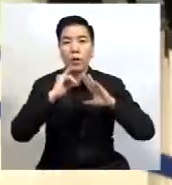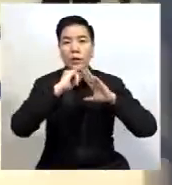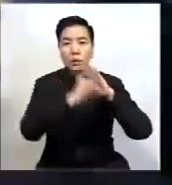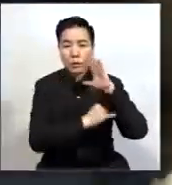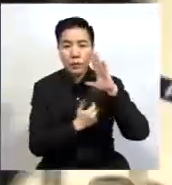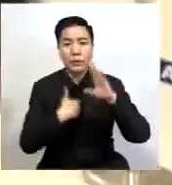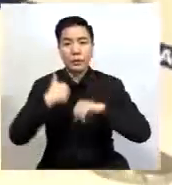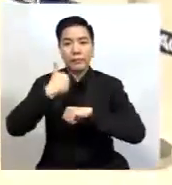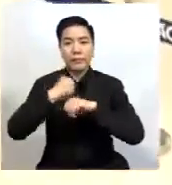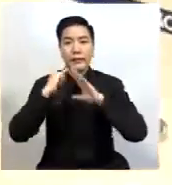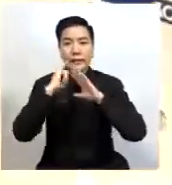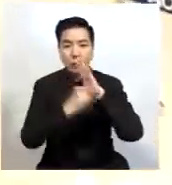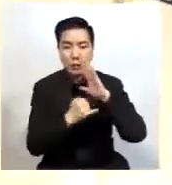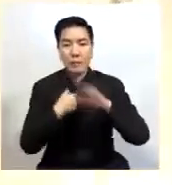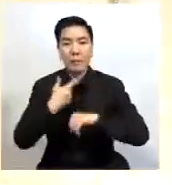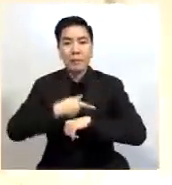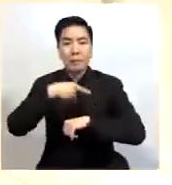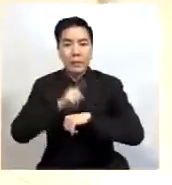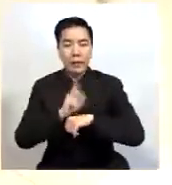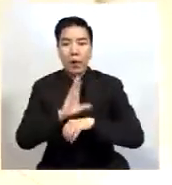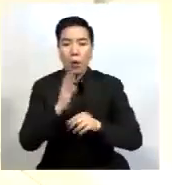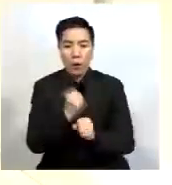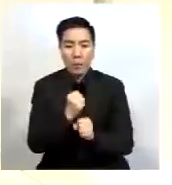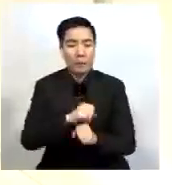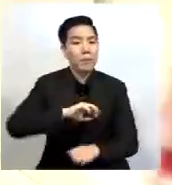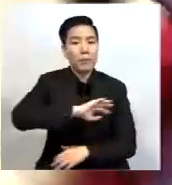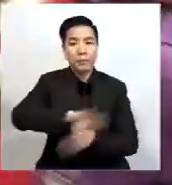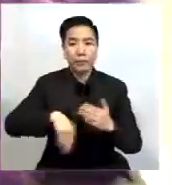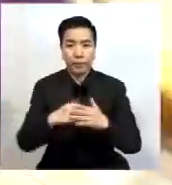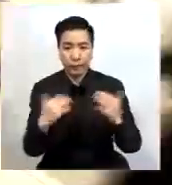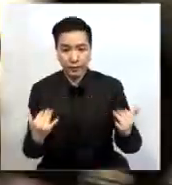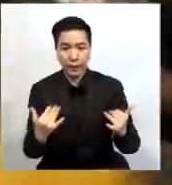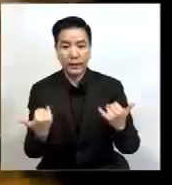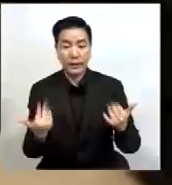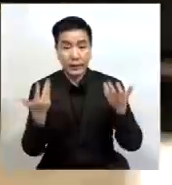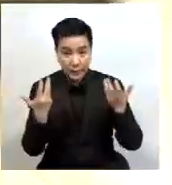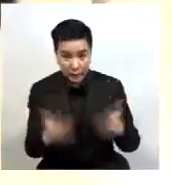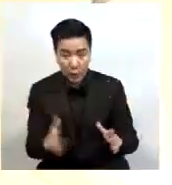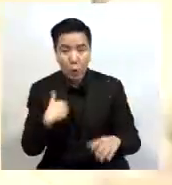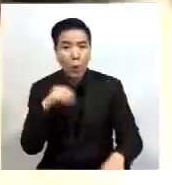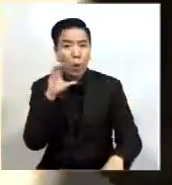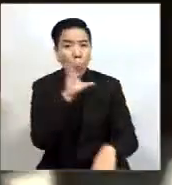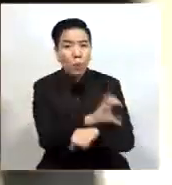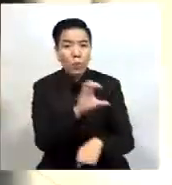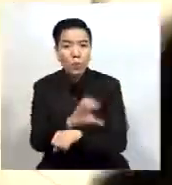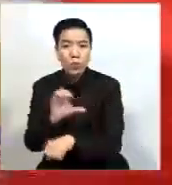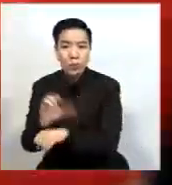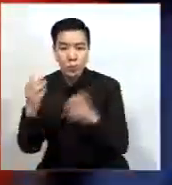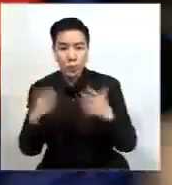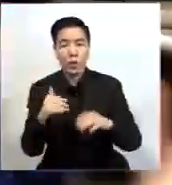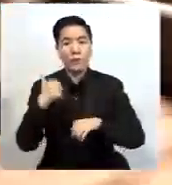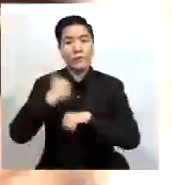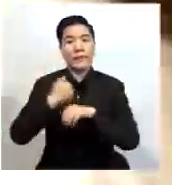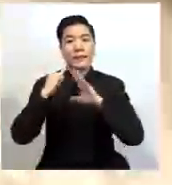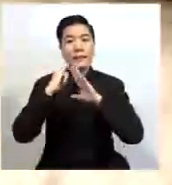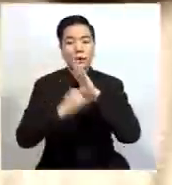ซึ่งก็มีผู้ราชการจังหวัดเป็นประธานของผู้ที่ทำงานในครั้งนี้นอกจากจะควบคุมในพื้นที่แล้วนะคะผู้ว่าราช